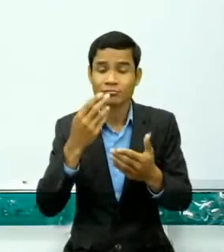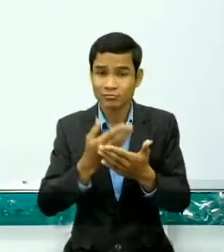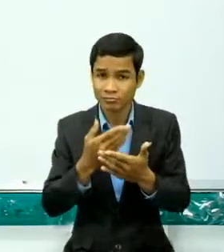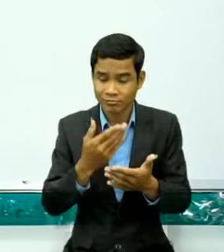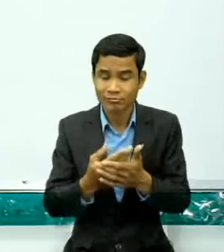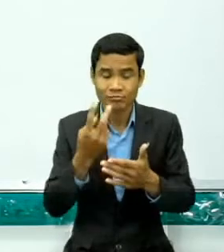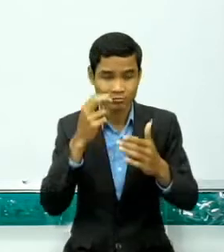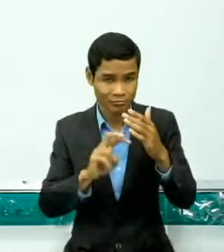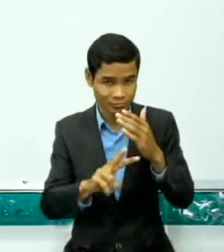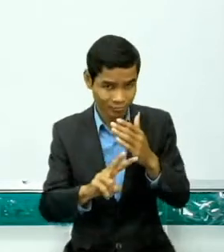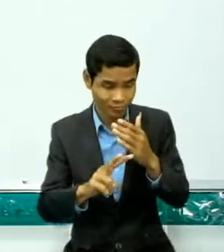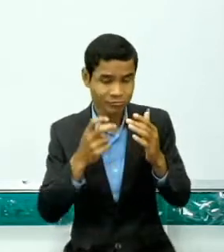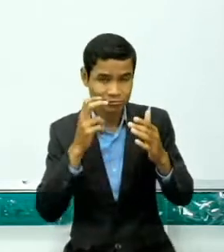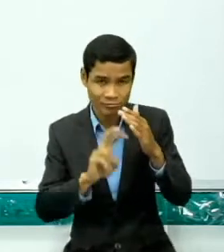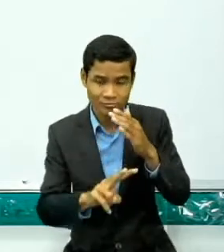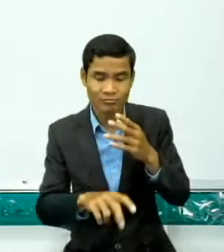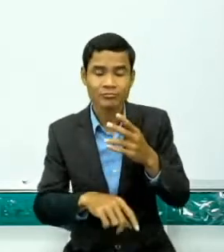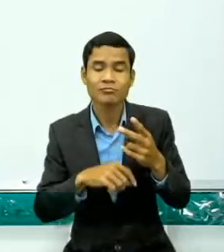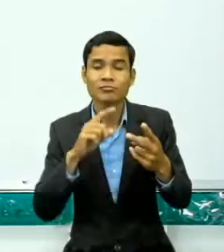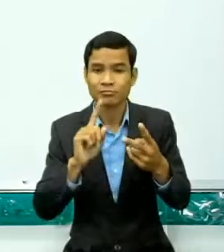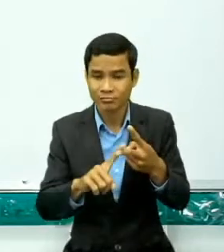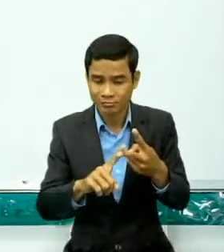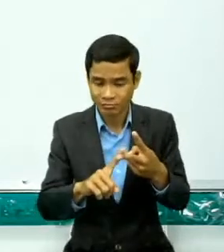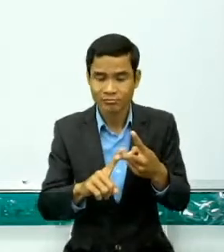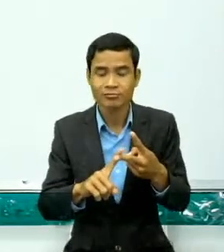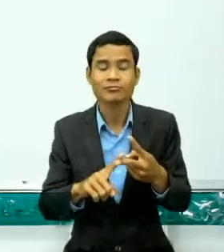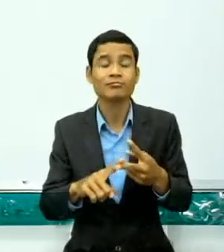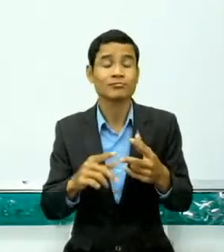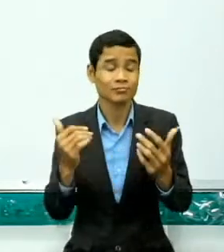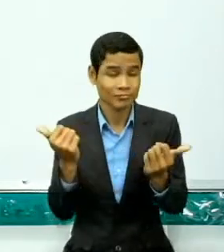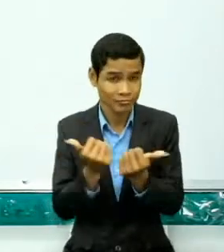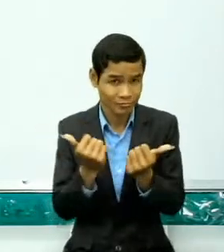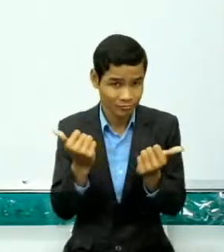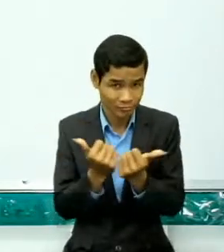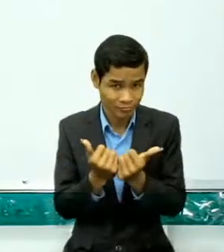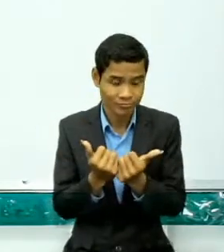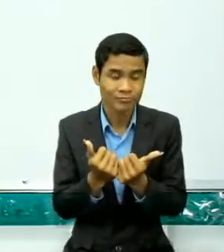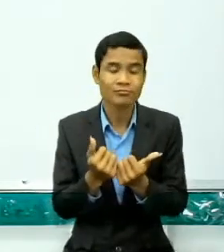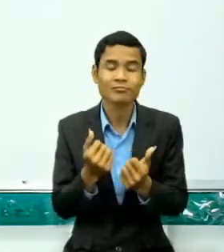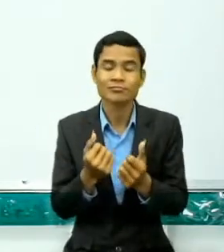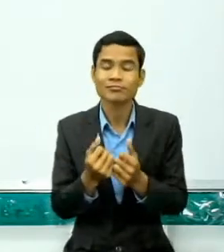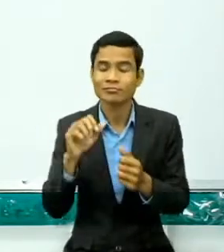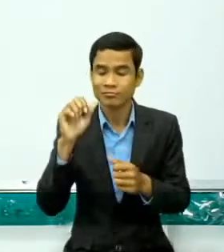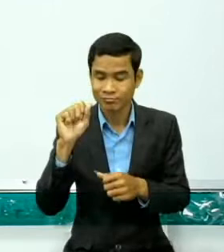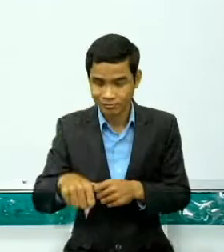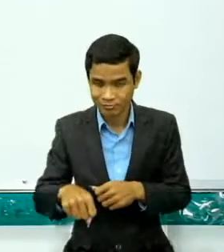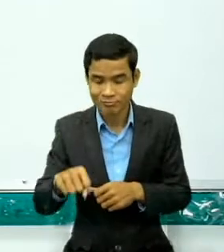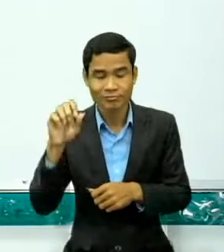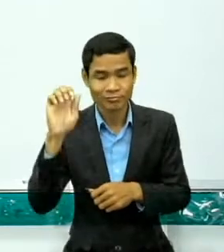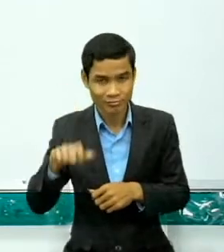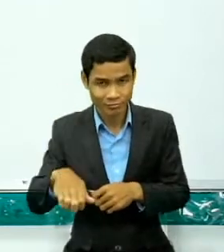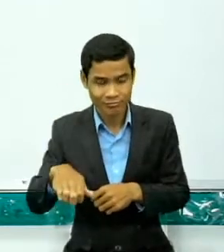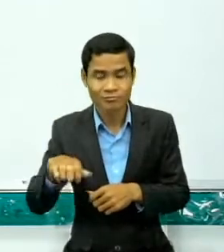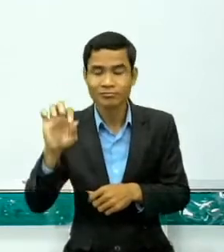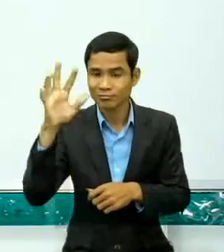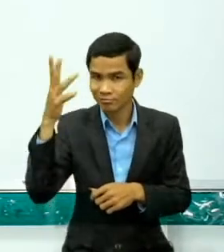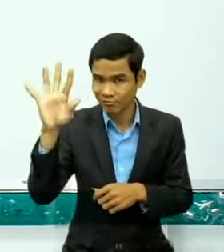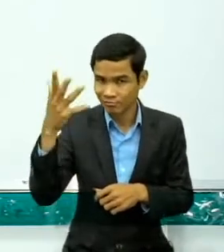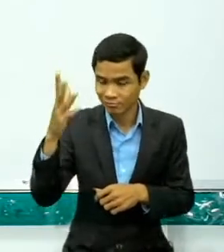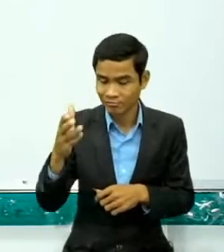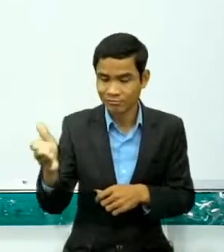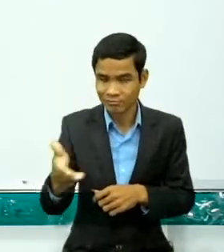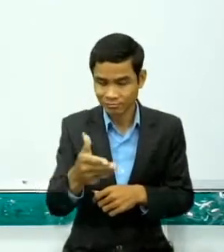ល្បែងទូទីល្បែងទី2គឺល្បែងបាត់ចាស់ឬឬទេកូន